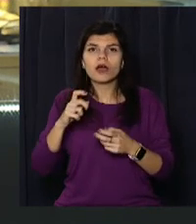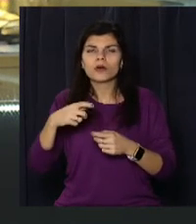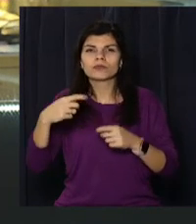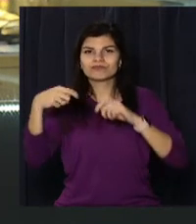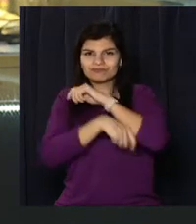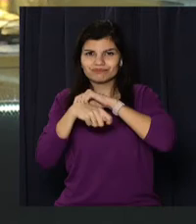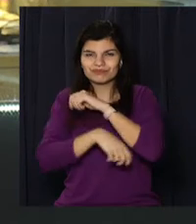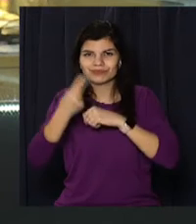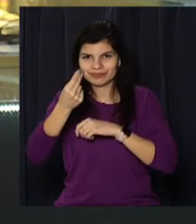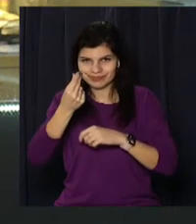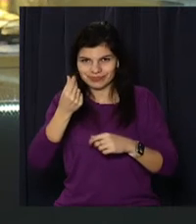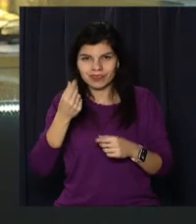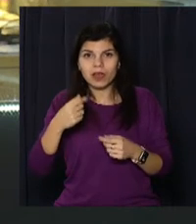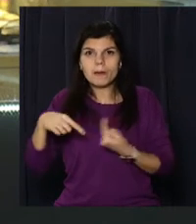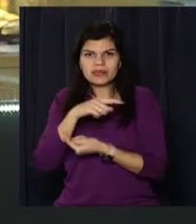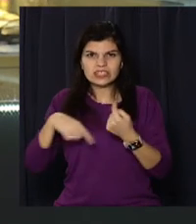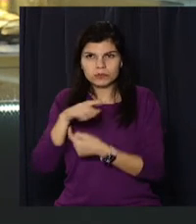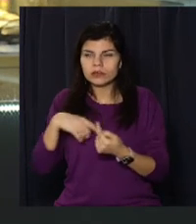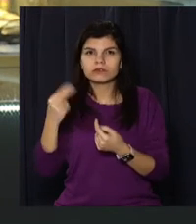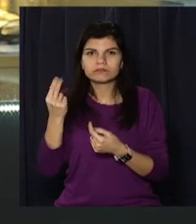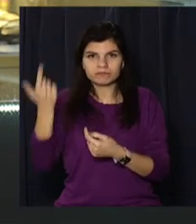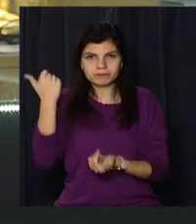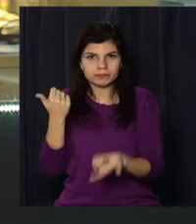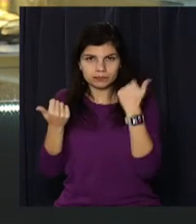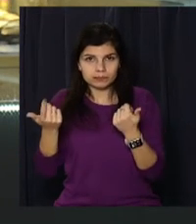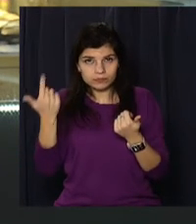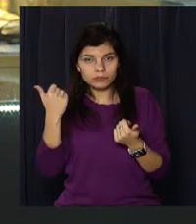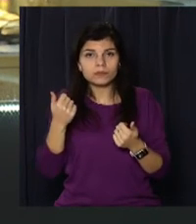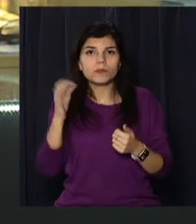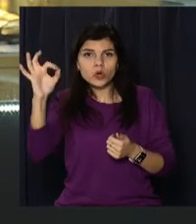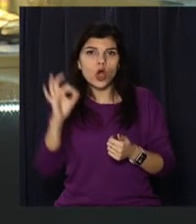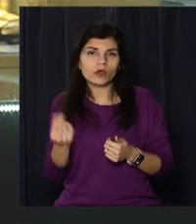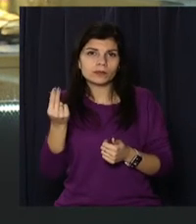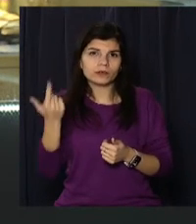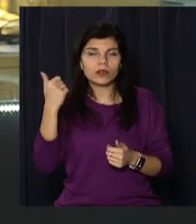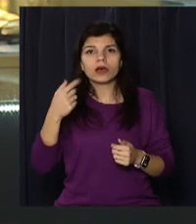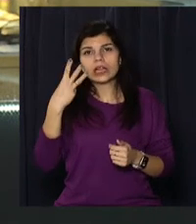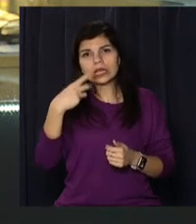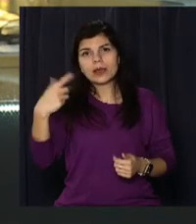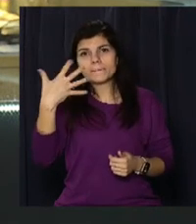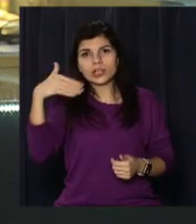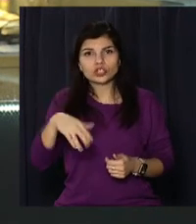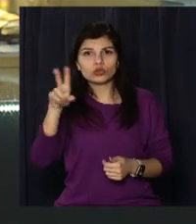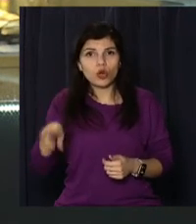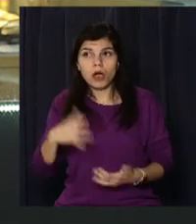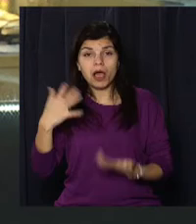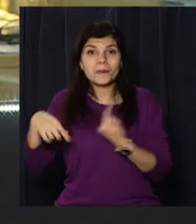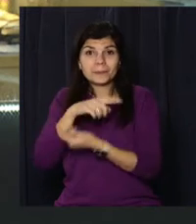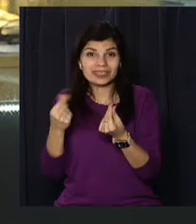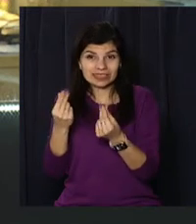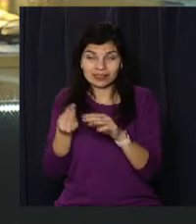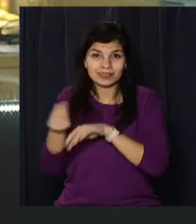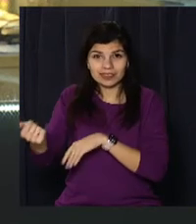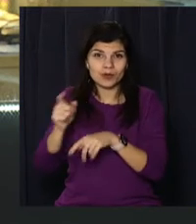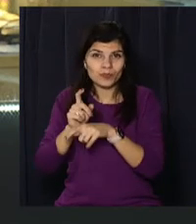корупцією вимагали гроші в бізнесменів. Відкупні становили від 3 до 5 тисяч доларів. Якщо підприємці відмовлялись платити